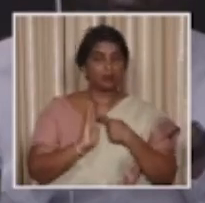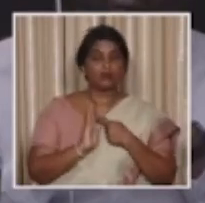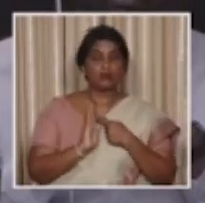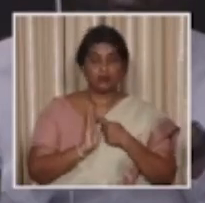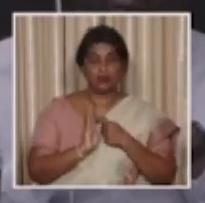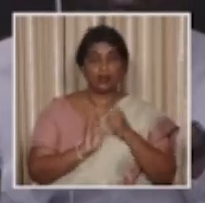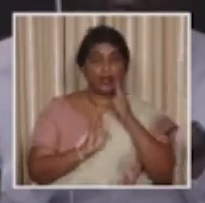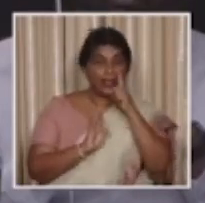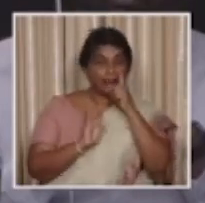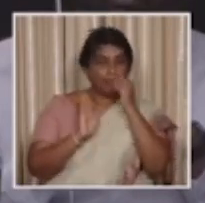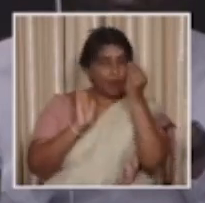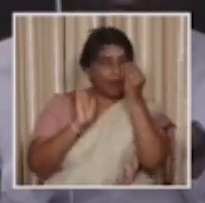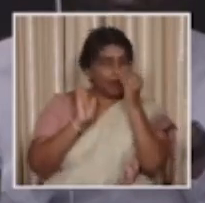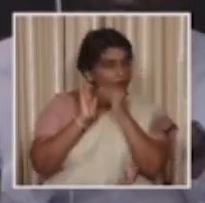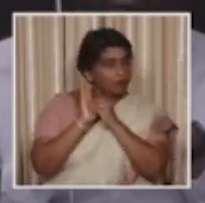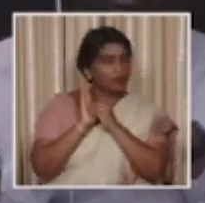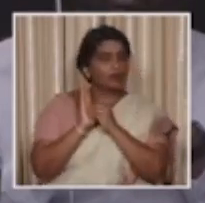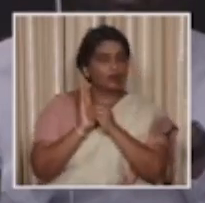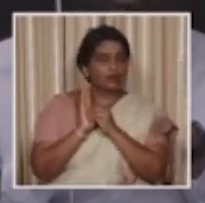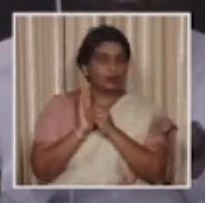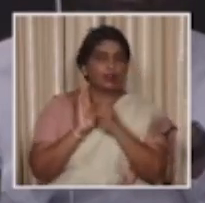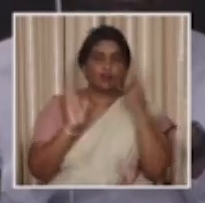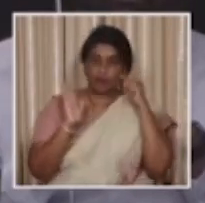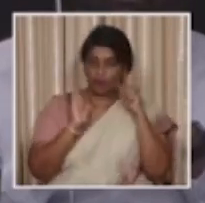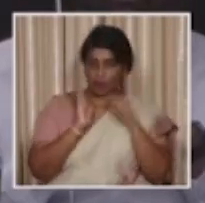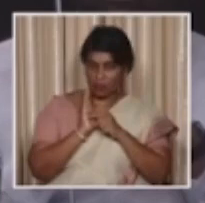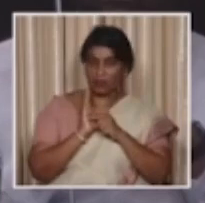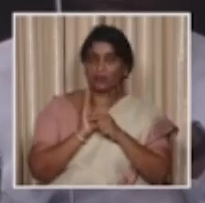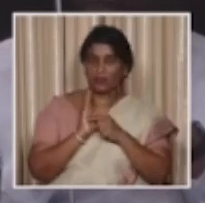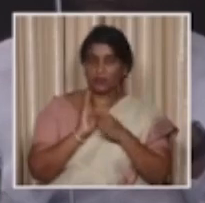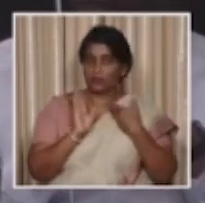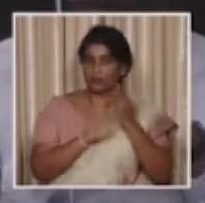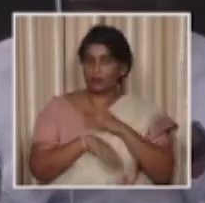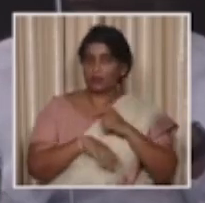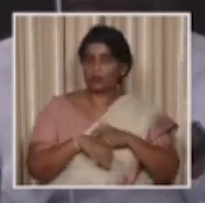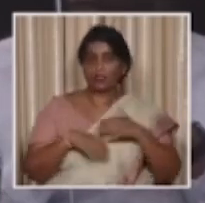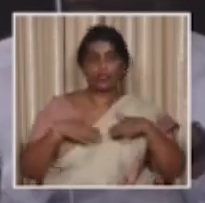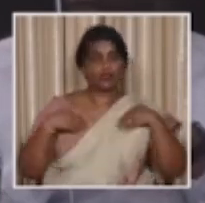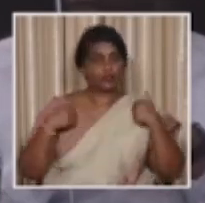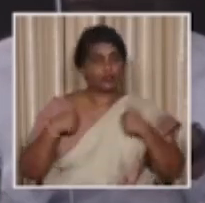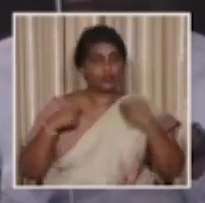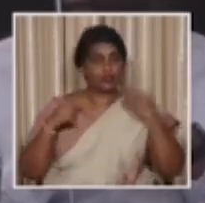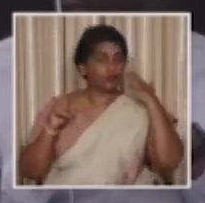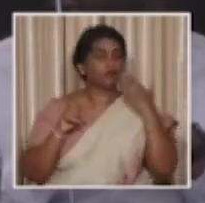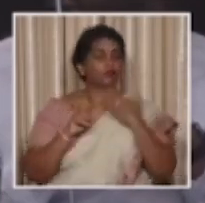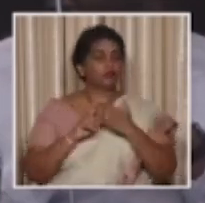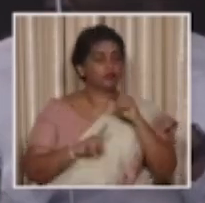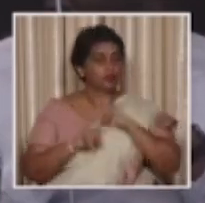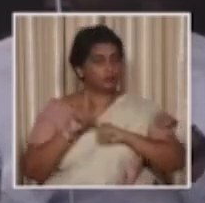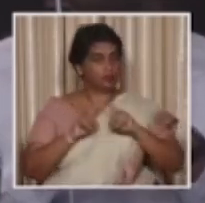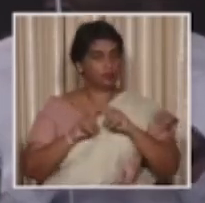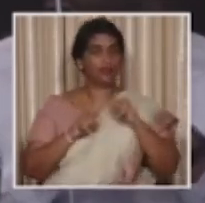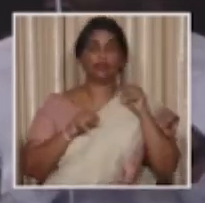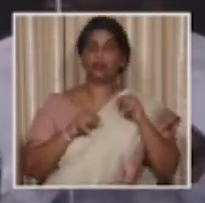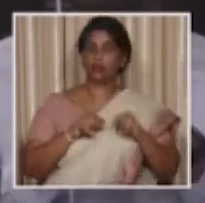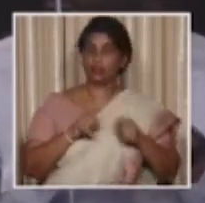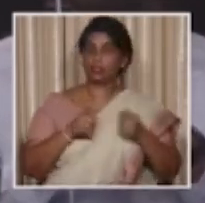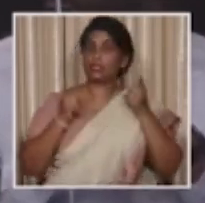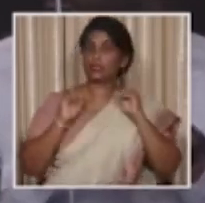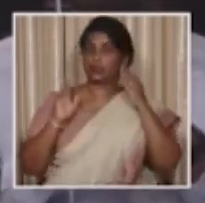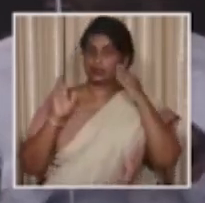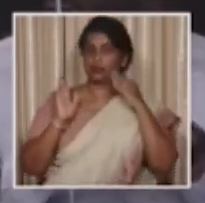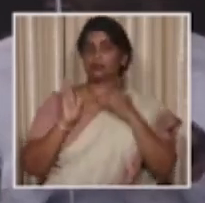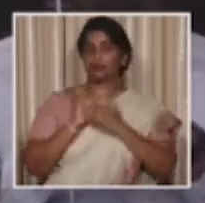මාතාවගේ එක් කොනක තියෙන කෑල්ලක් පිළිබඳව අපි පහුගිය කාලයේ සෞඛ්‍ය ශේත්‍රය ගැන කතා කළා අද අපි ක්‍රීඩාව